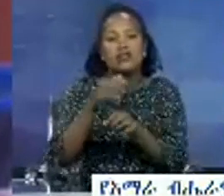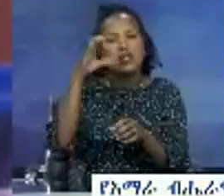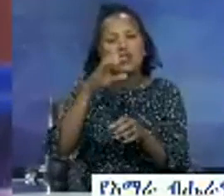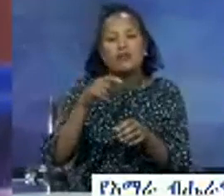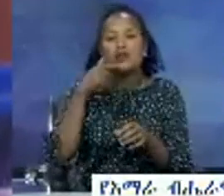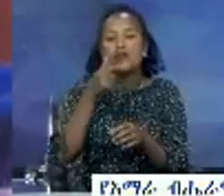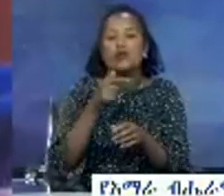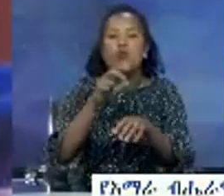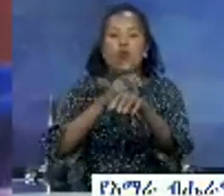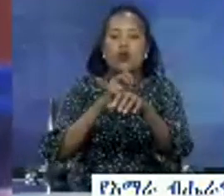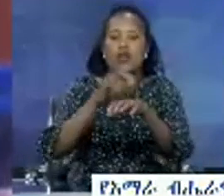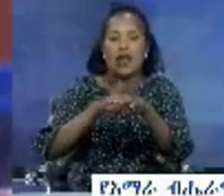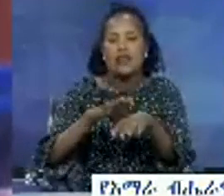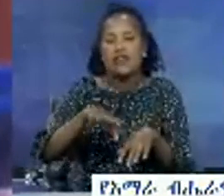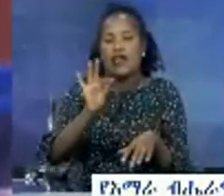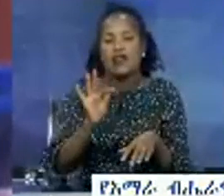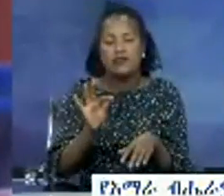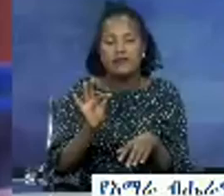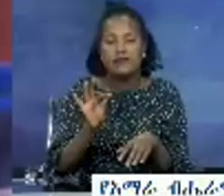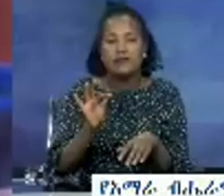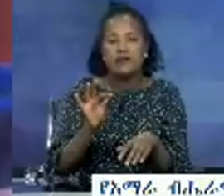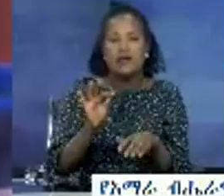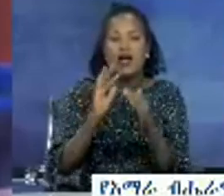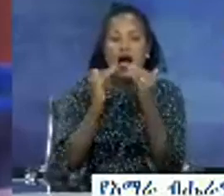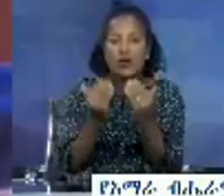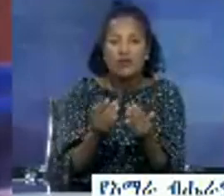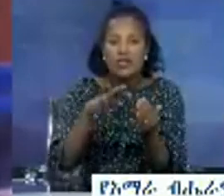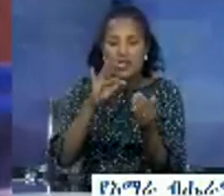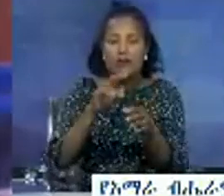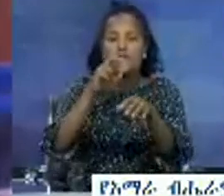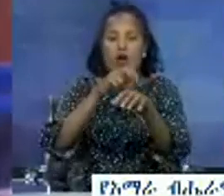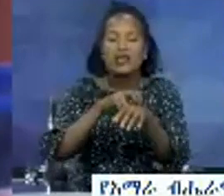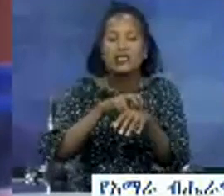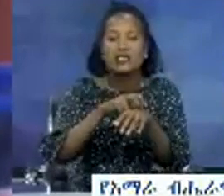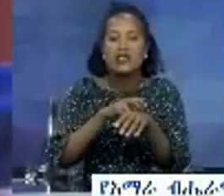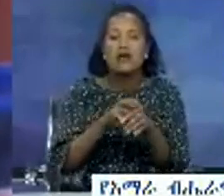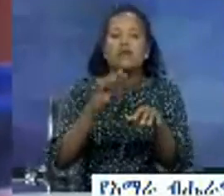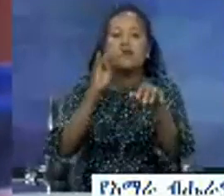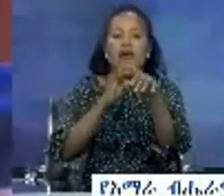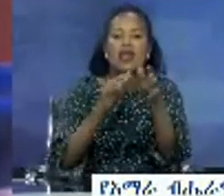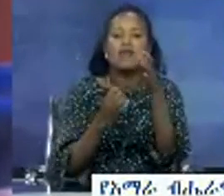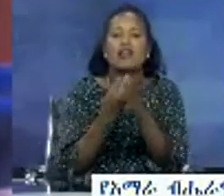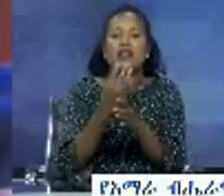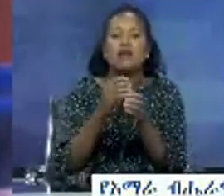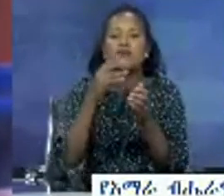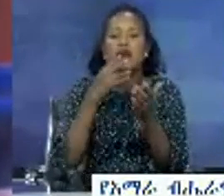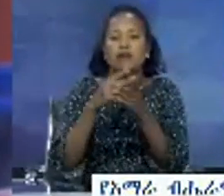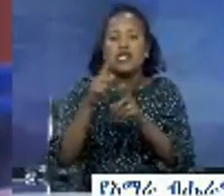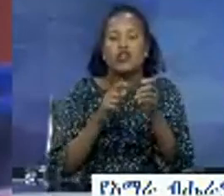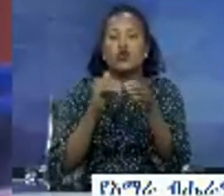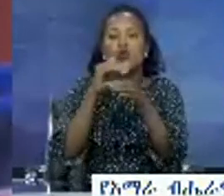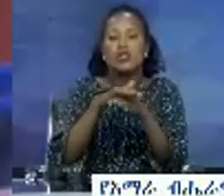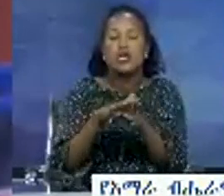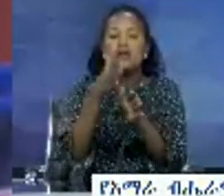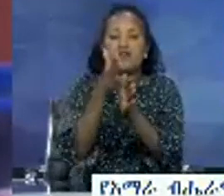ወቅት ላይ እንገኛለን። አሁን የምንገኝበት ወቅት መደበኛ የልማትና የመልካም አስተዳደር ተልእኮዎቻችን